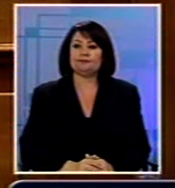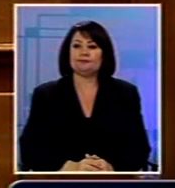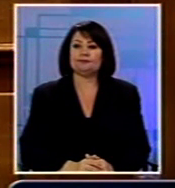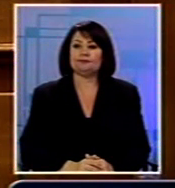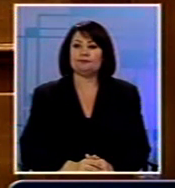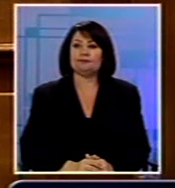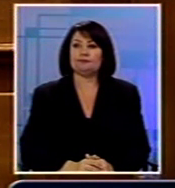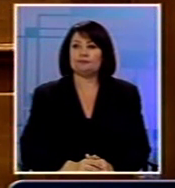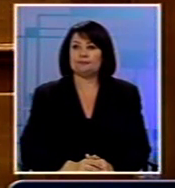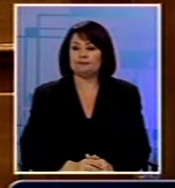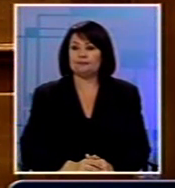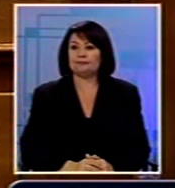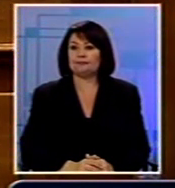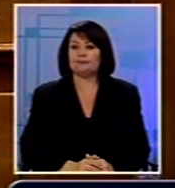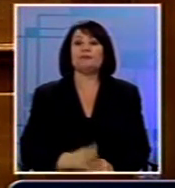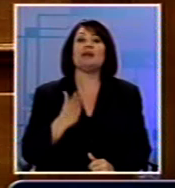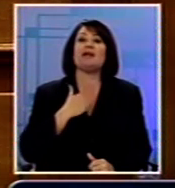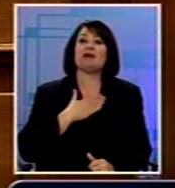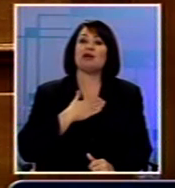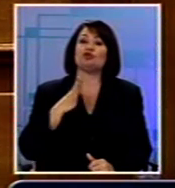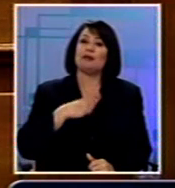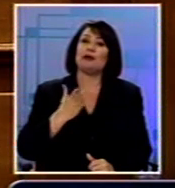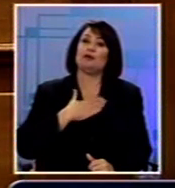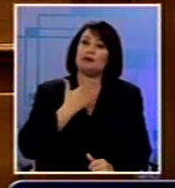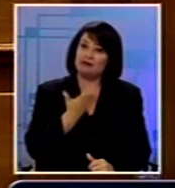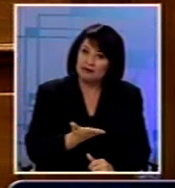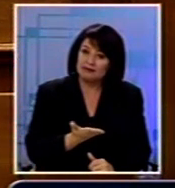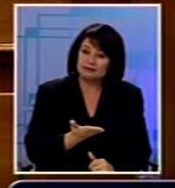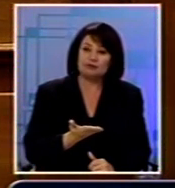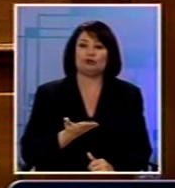Ευχαριστώ λοιπόν και θα ήθελα να ευχαριστήσω